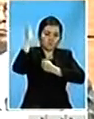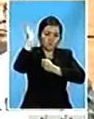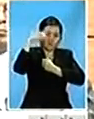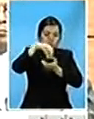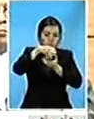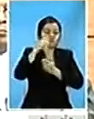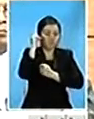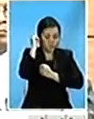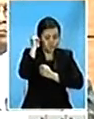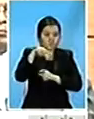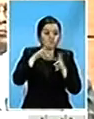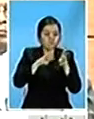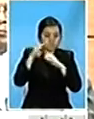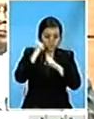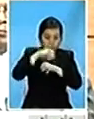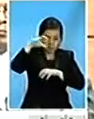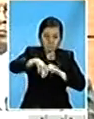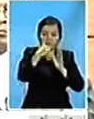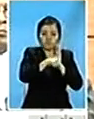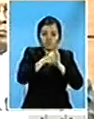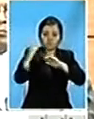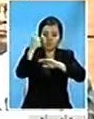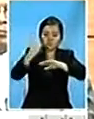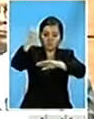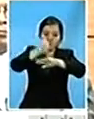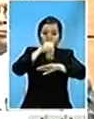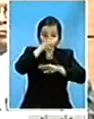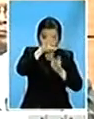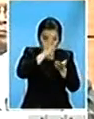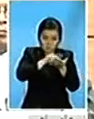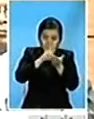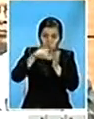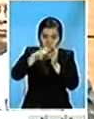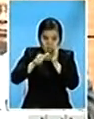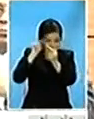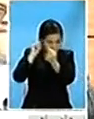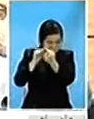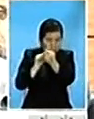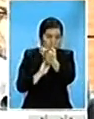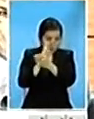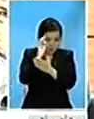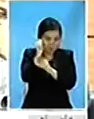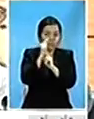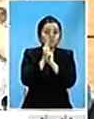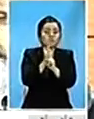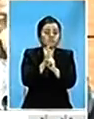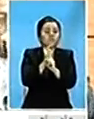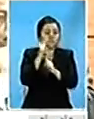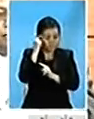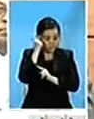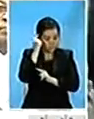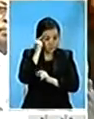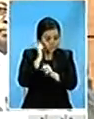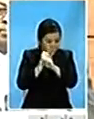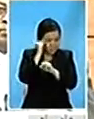มสรรพากรคือพูดง่ายๆถ้าท่านอธิบดีกรมสรรพากรมาบอกว่าเก็บได้แน่ทะลุเป้าแน่ผมเชื่อครับท่านเก็บได้จริง